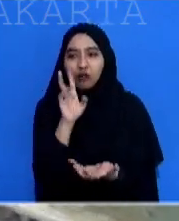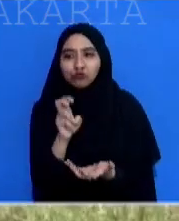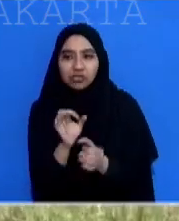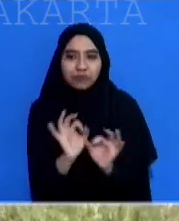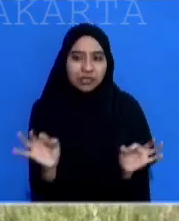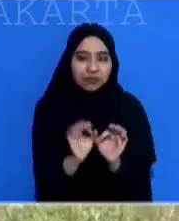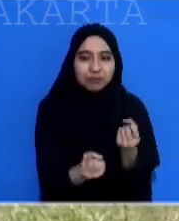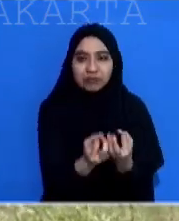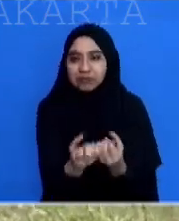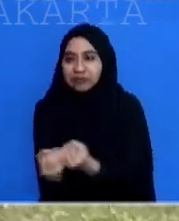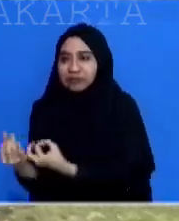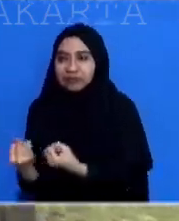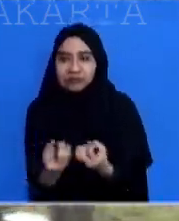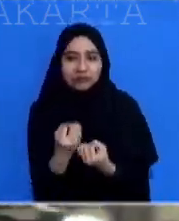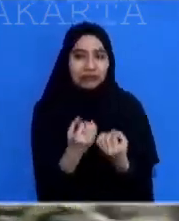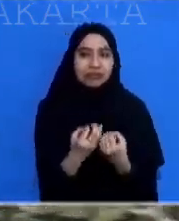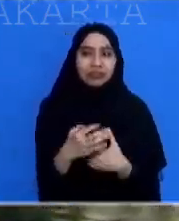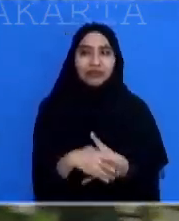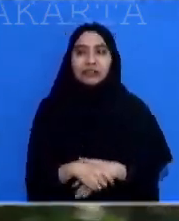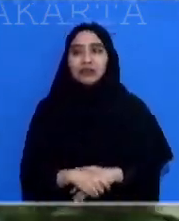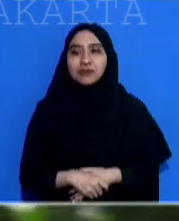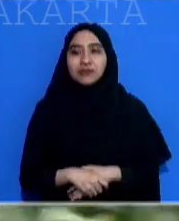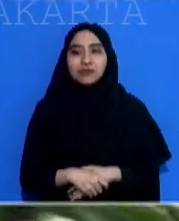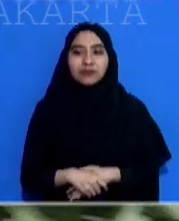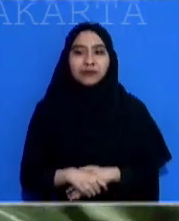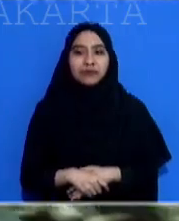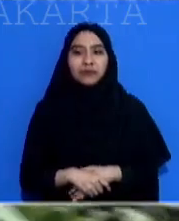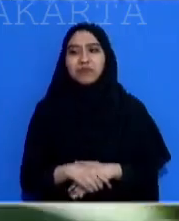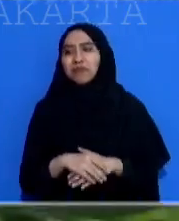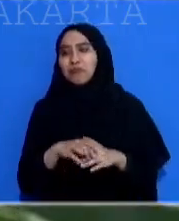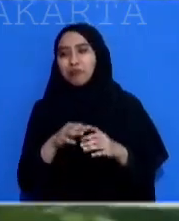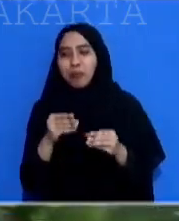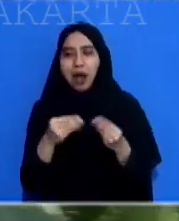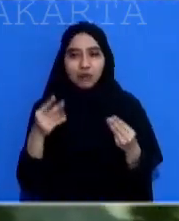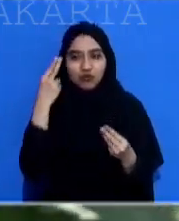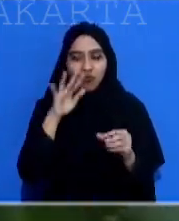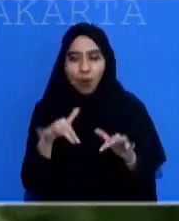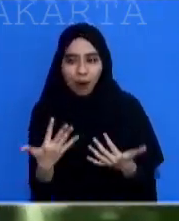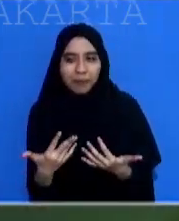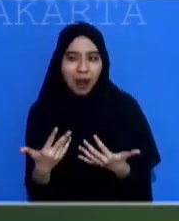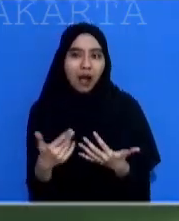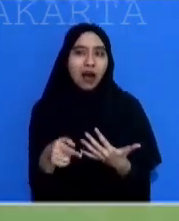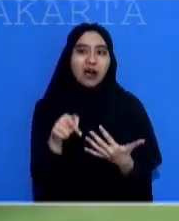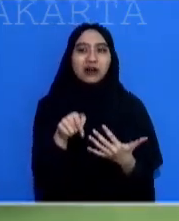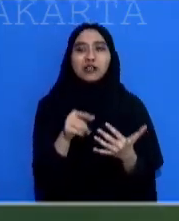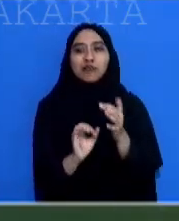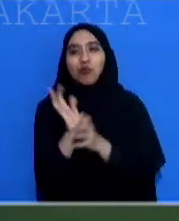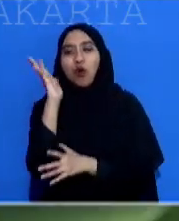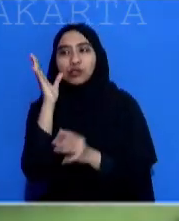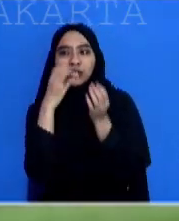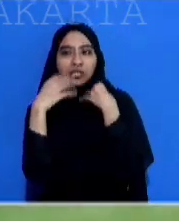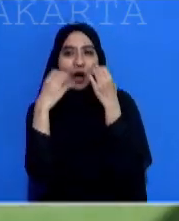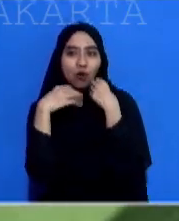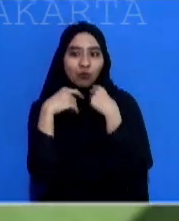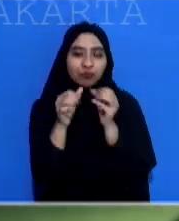mantun. Mantun menika mujudaken perangan ingkang baken kangge ngicali suket ingkang tuwa ing sak tengahing wit jagung. Menawi boten dipun